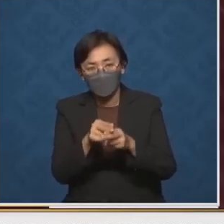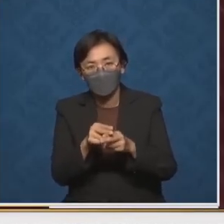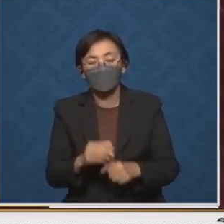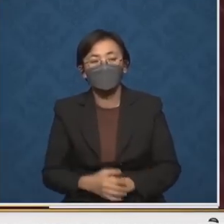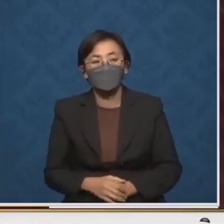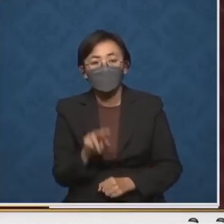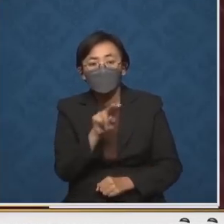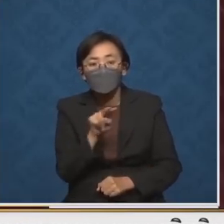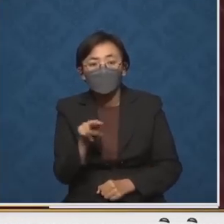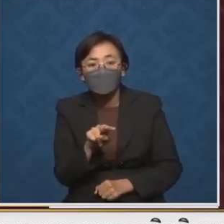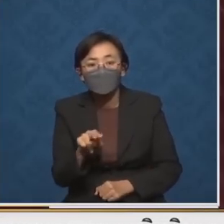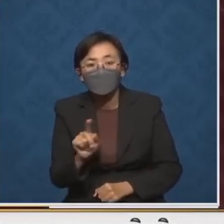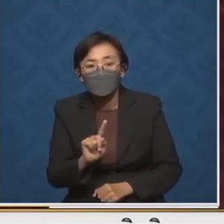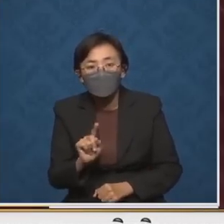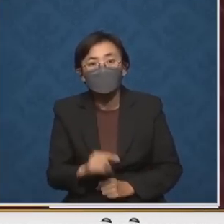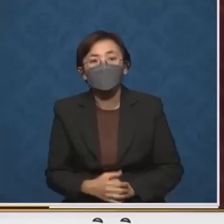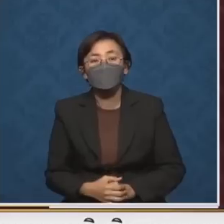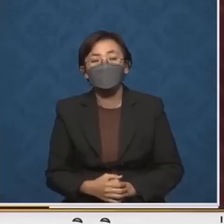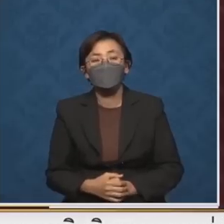ท่านอาจวา อะไรครับ